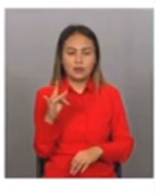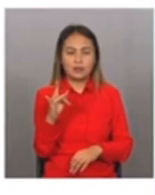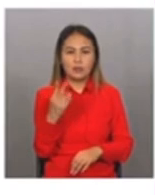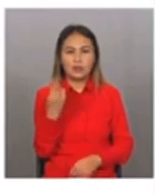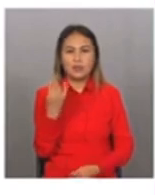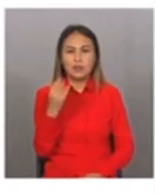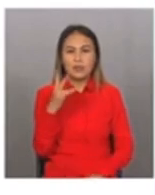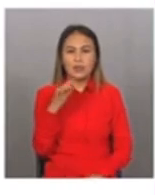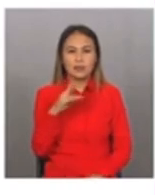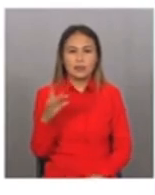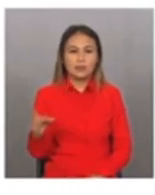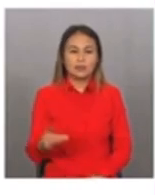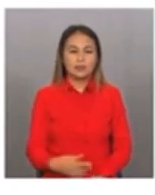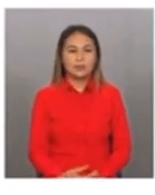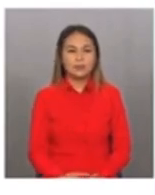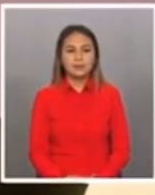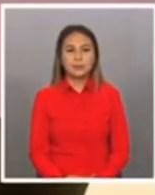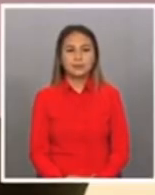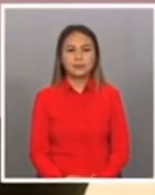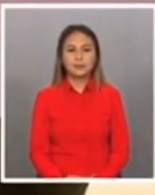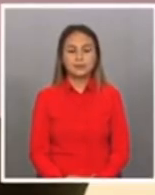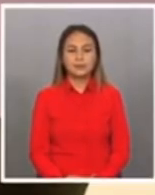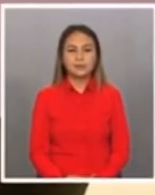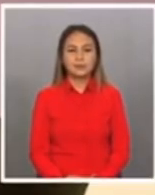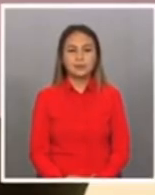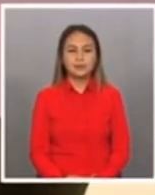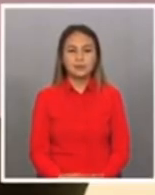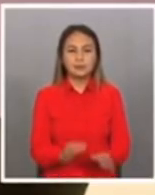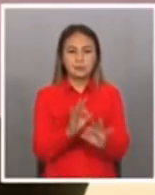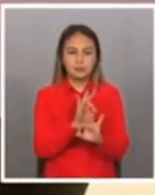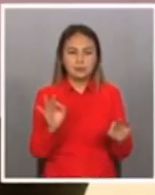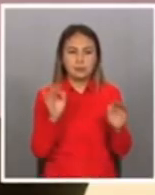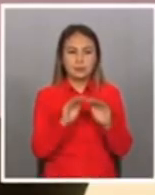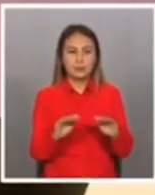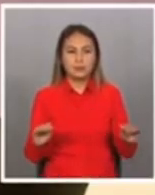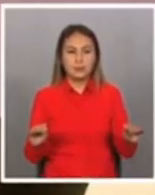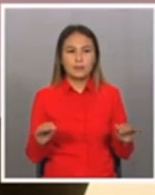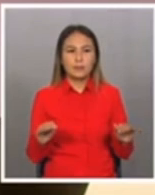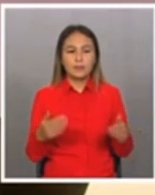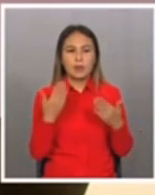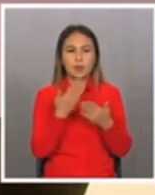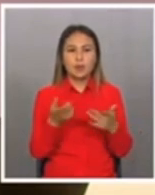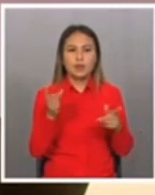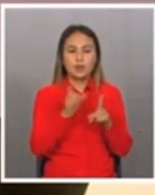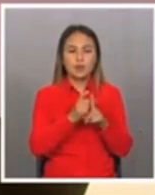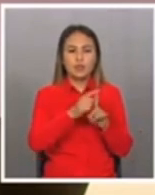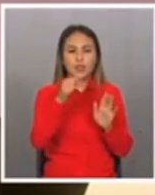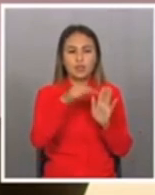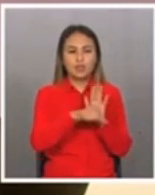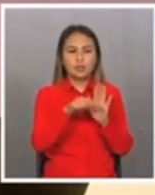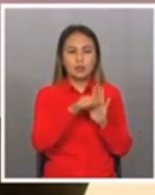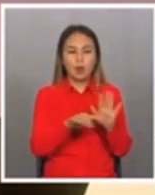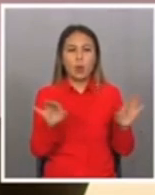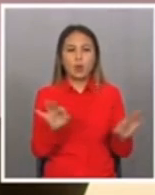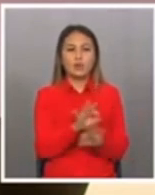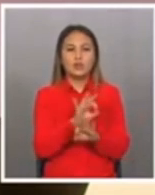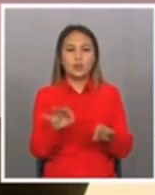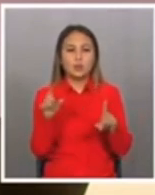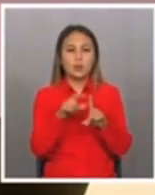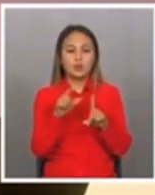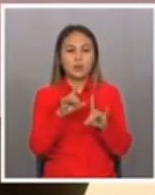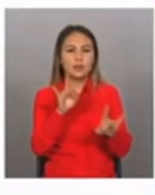циркуль, цифр, цилиндр. Жарайсыңдар, балалар. Осы сөздердің ішіндегі концерт сөзіне